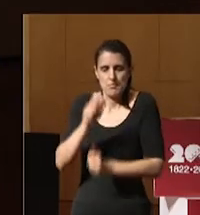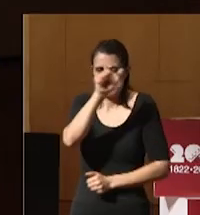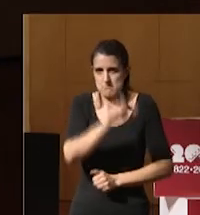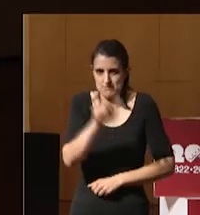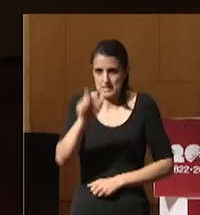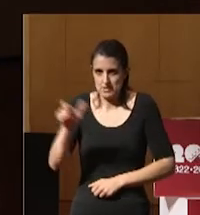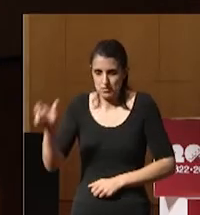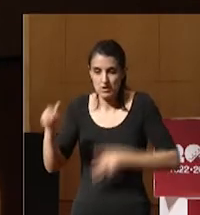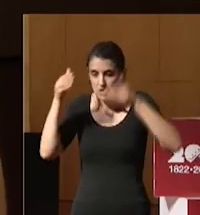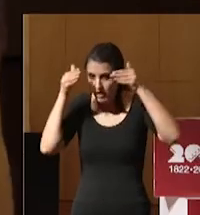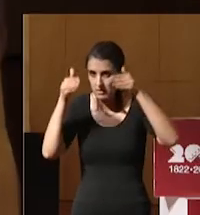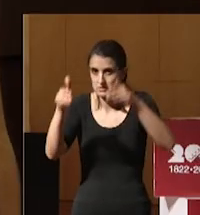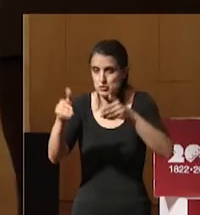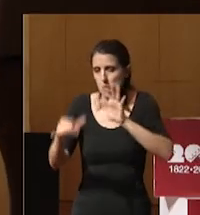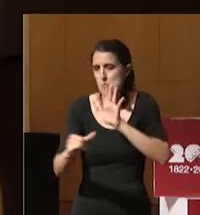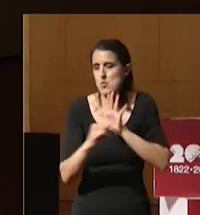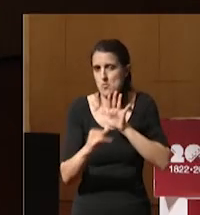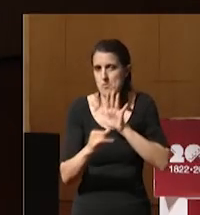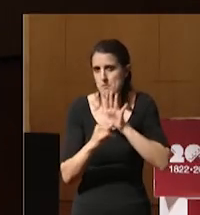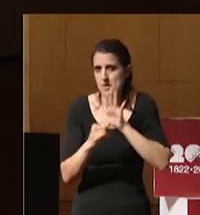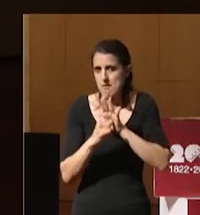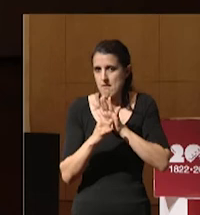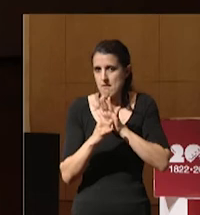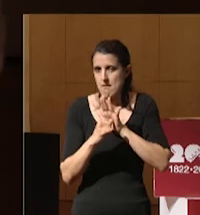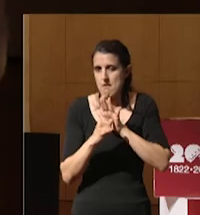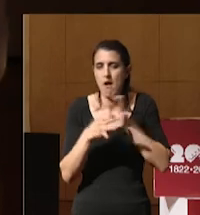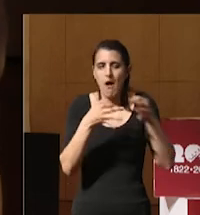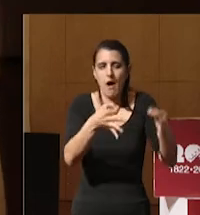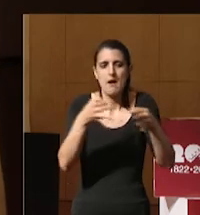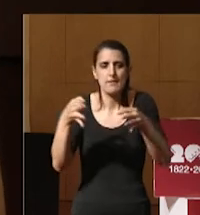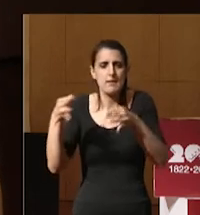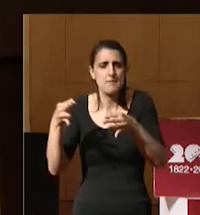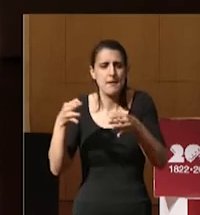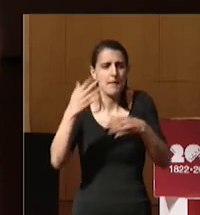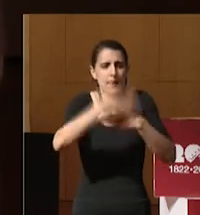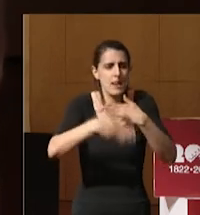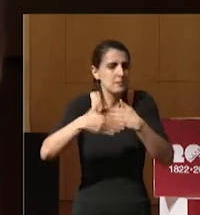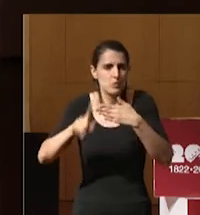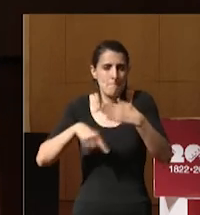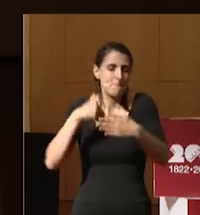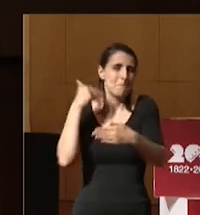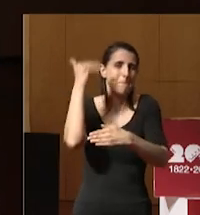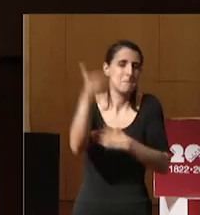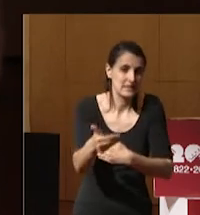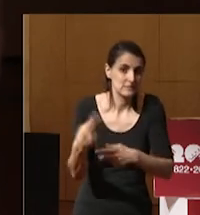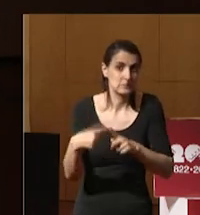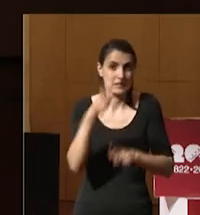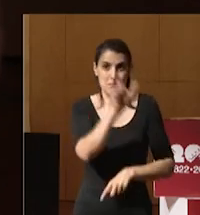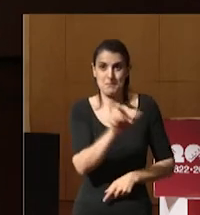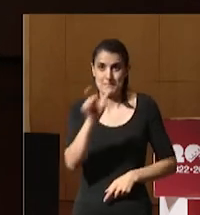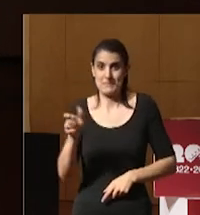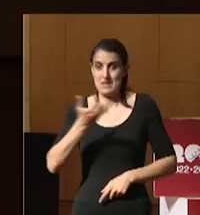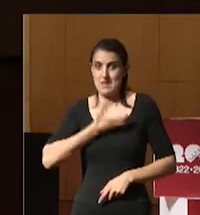la proximitat, arribant sovint més enllà doncs correspon, perquè som els alcaldes i